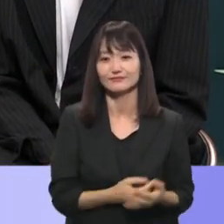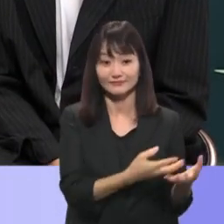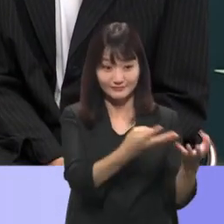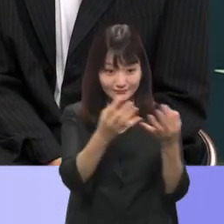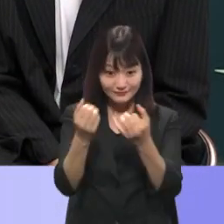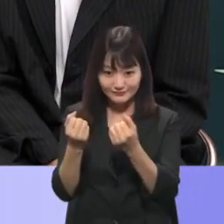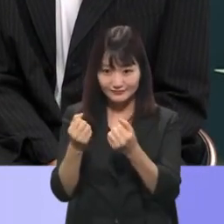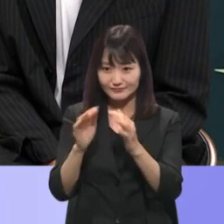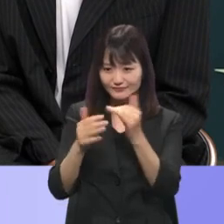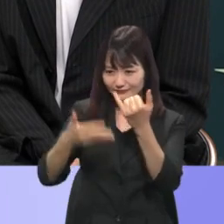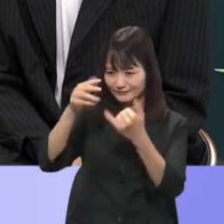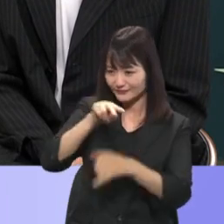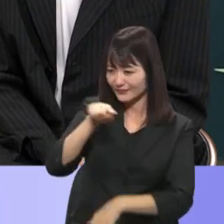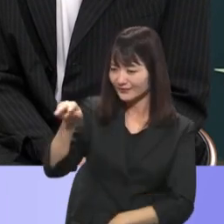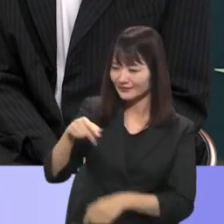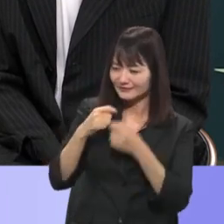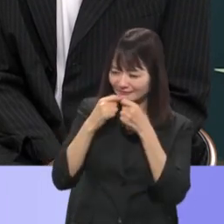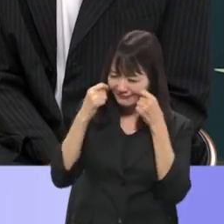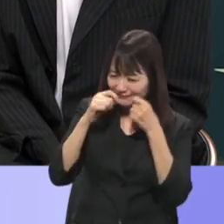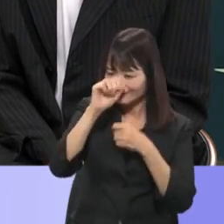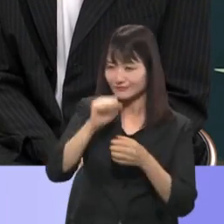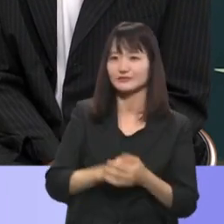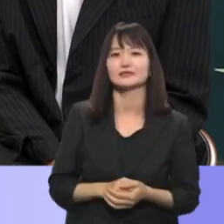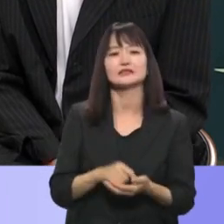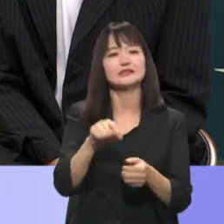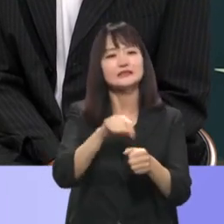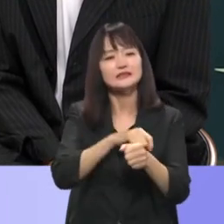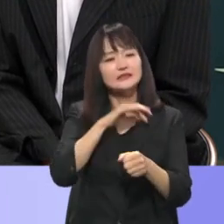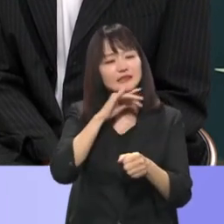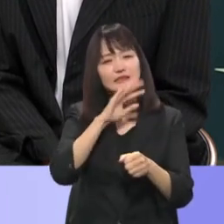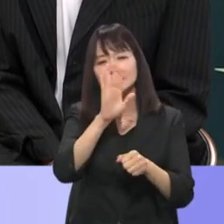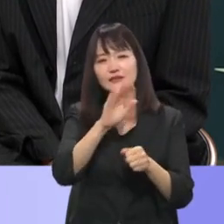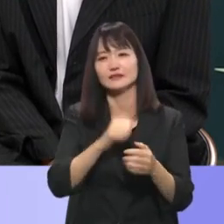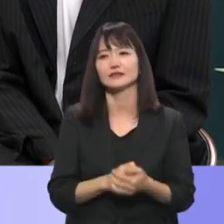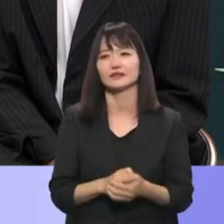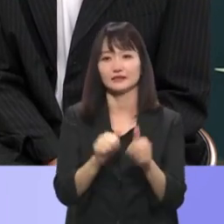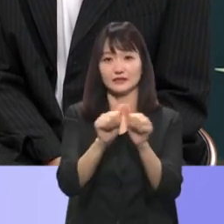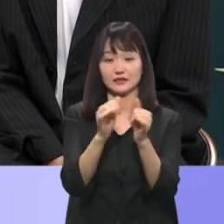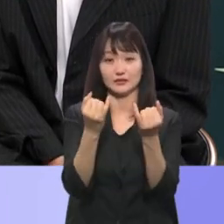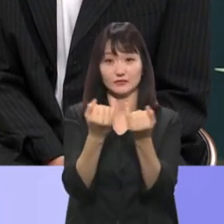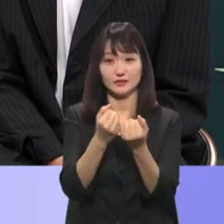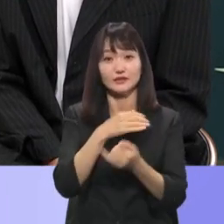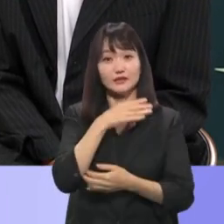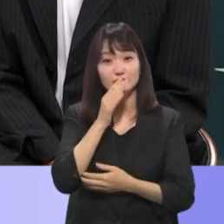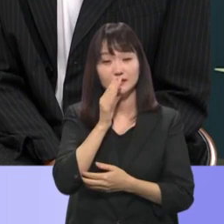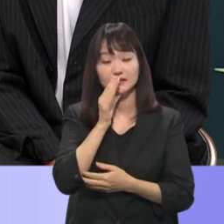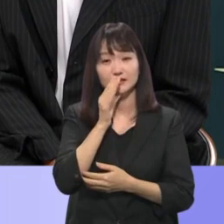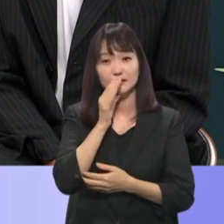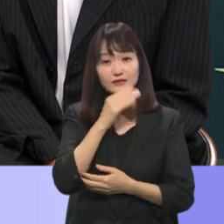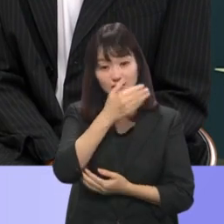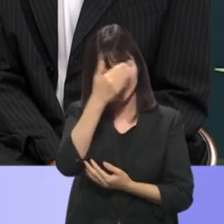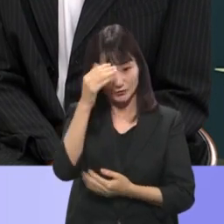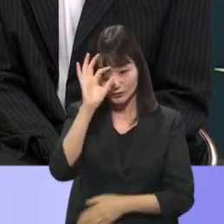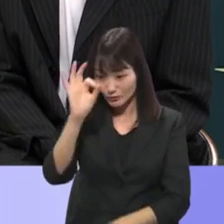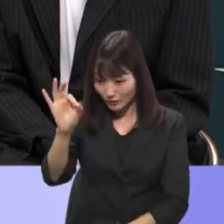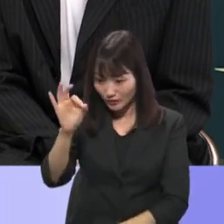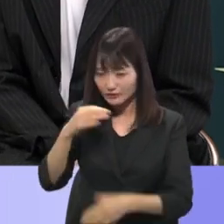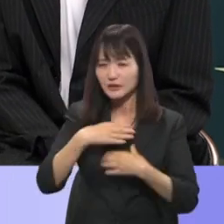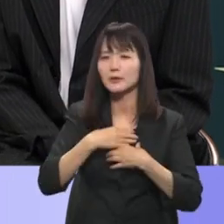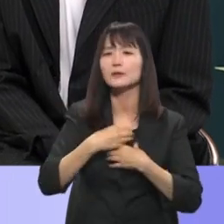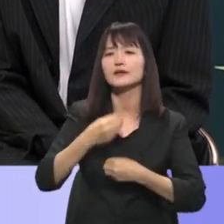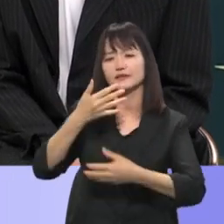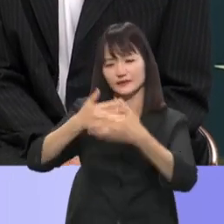분들이 웃으셨으면 좋겠거든요 이제 특정 어떤 연령대가 아닌 남녀노소 누가 봐도 그래도 되게 편안하게 볼 수 있는 그런